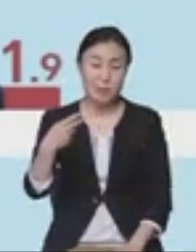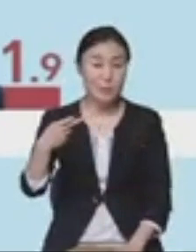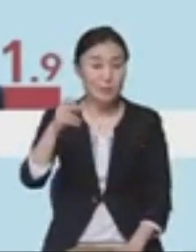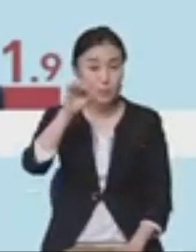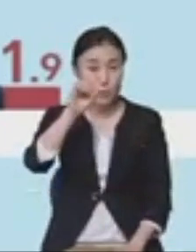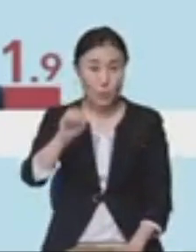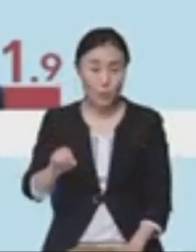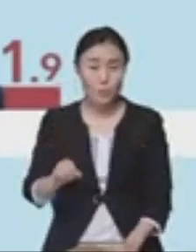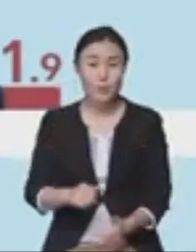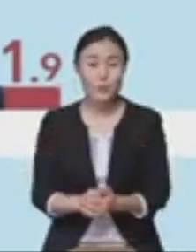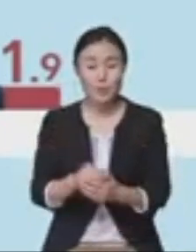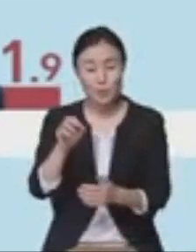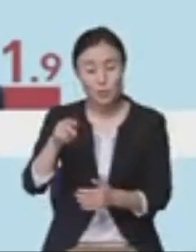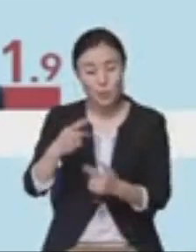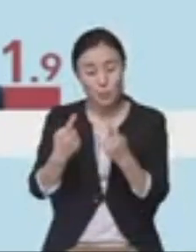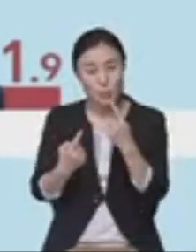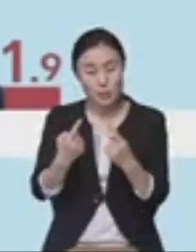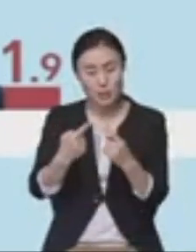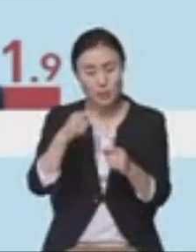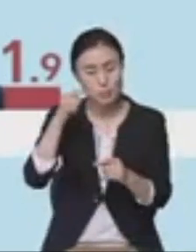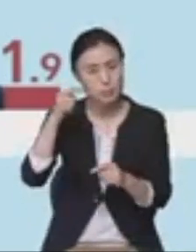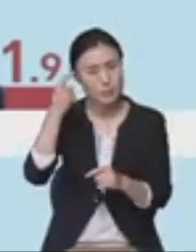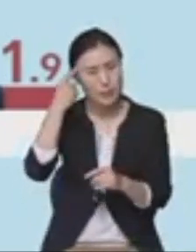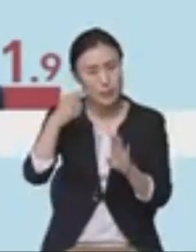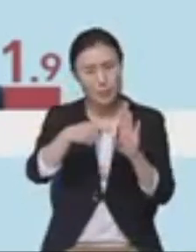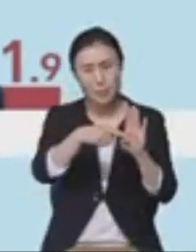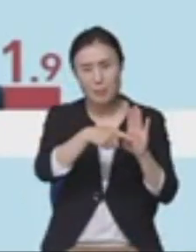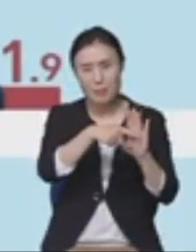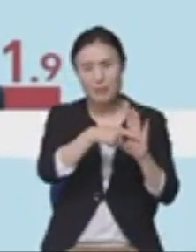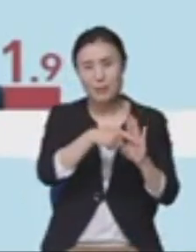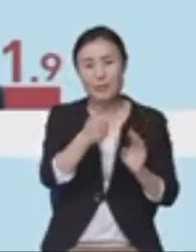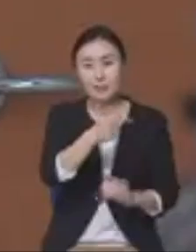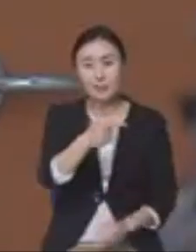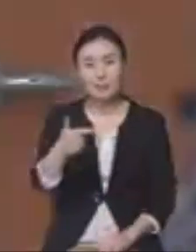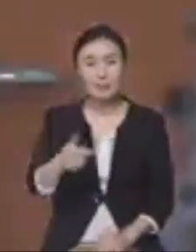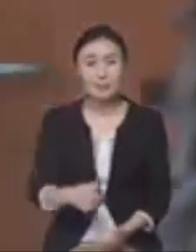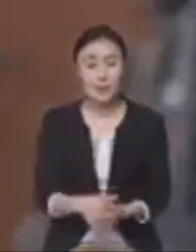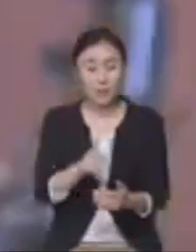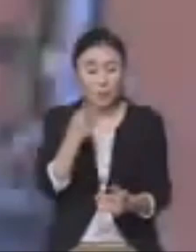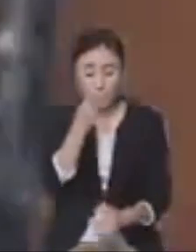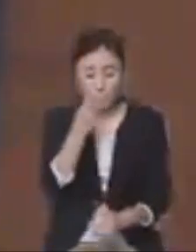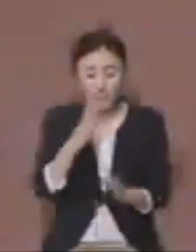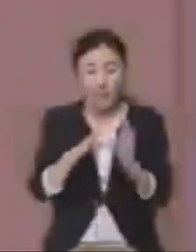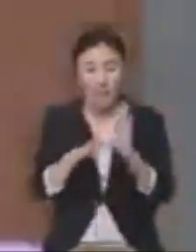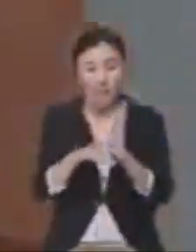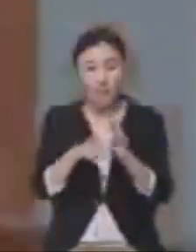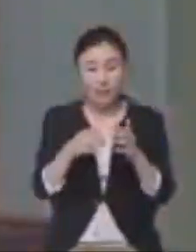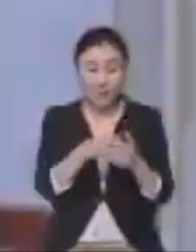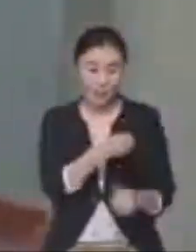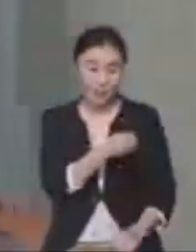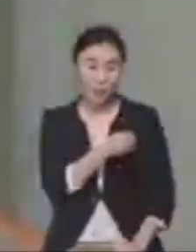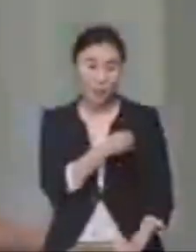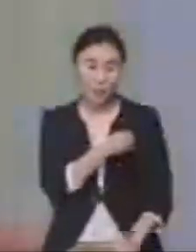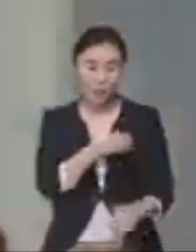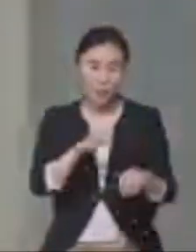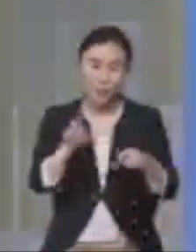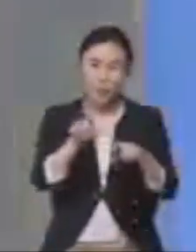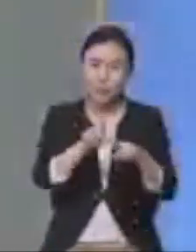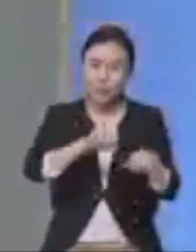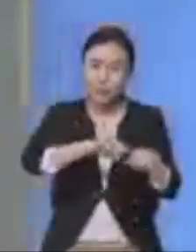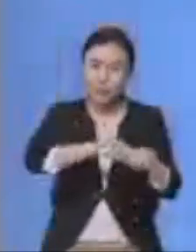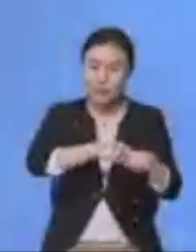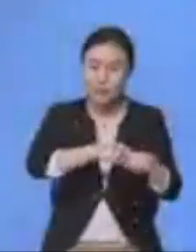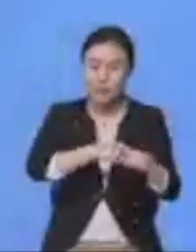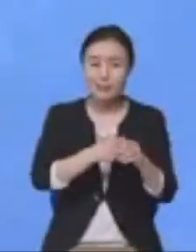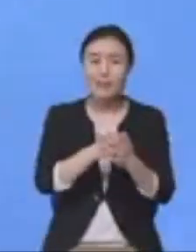기록하면서 유전위원에 대한 불신이 큰 것으로 조사됐습니다 이번 조사에선 당원권 추가 징계를 받은 이준석